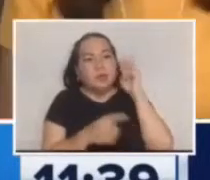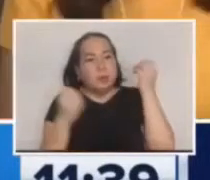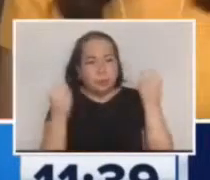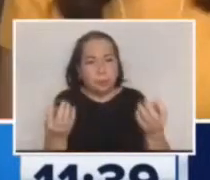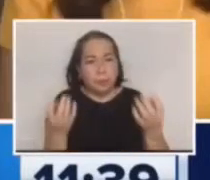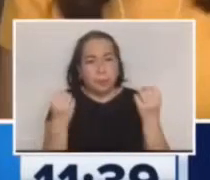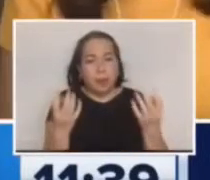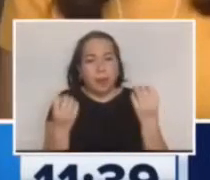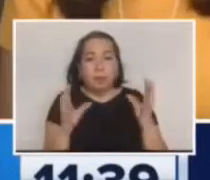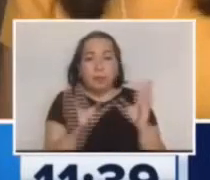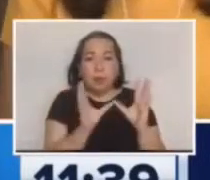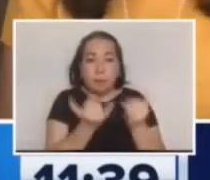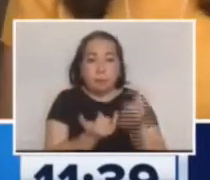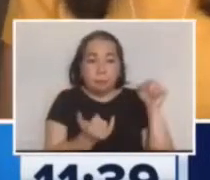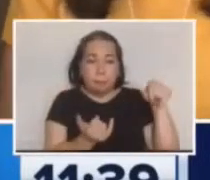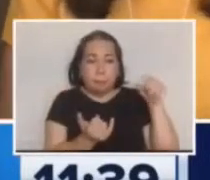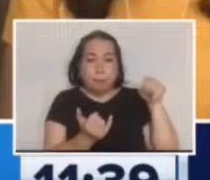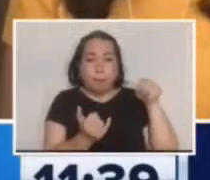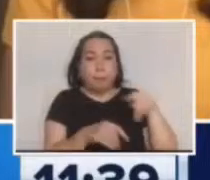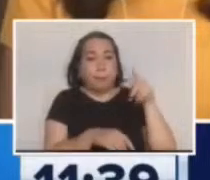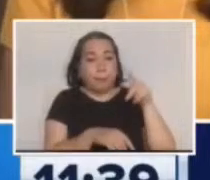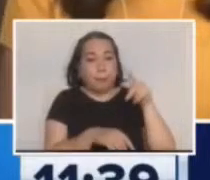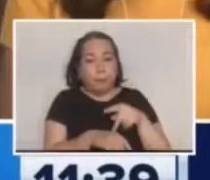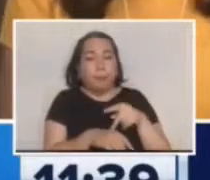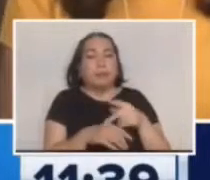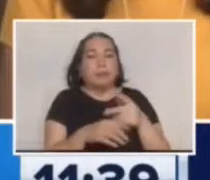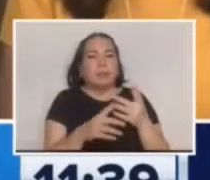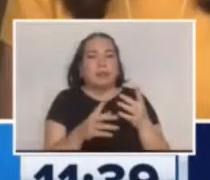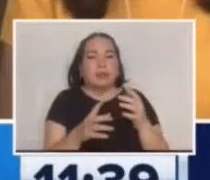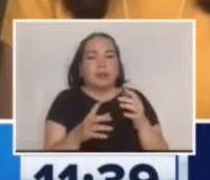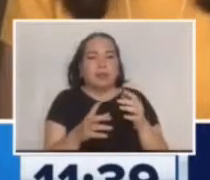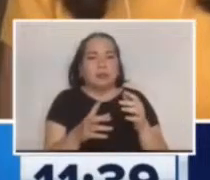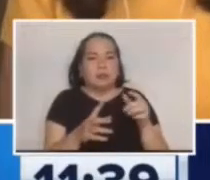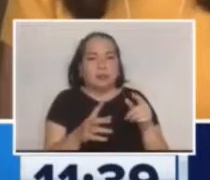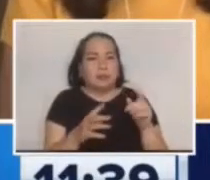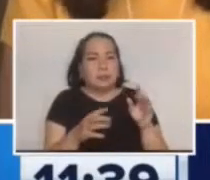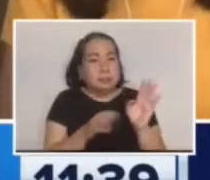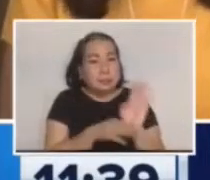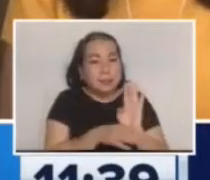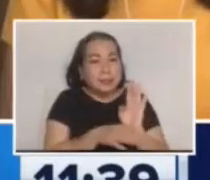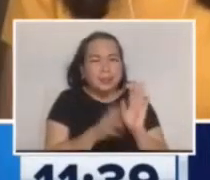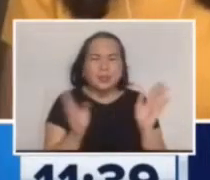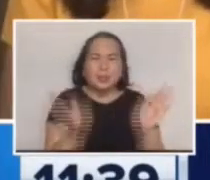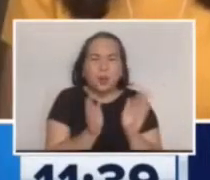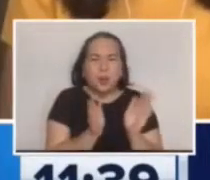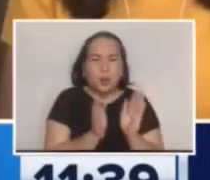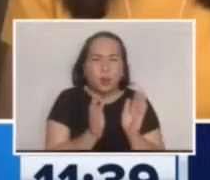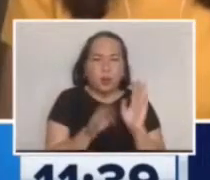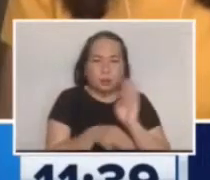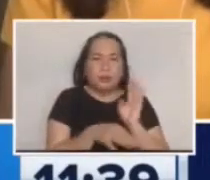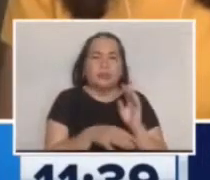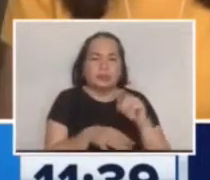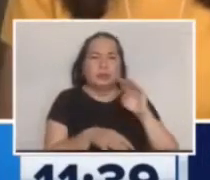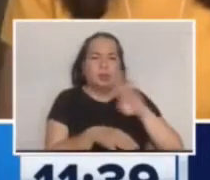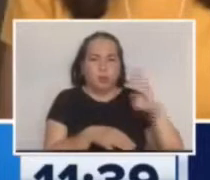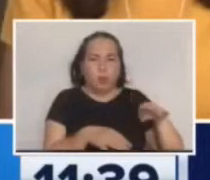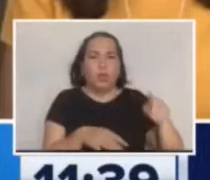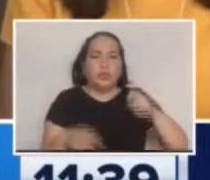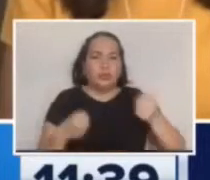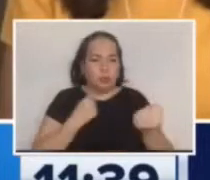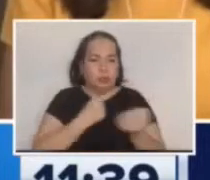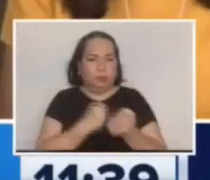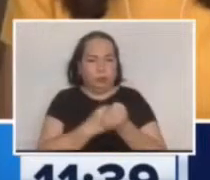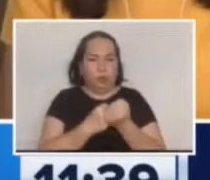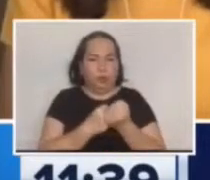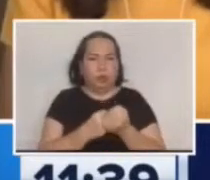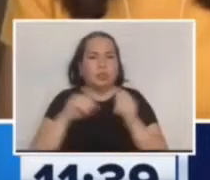operate under a new norm? Ang mga beauty parlor, ang mga salon, ang mga wellness, food industries, kailangan